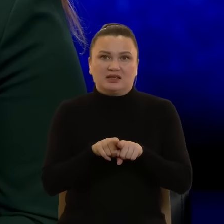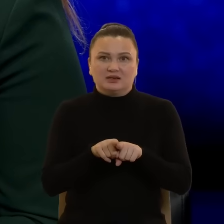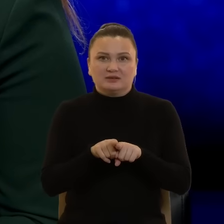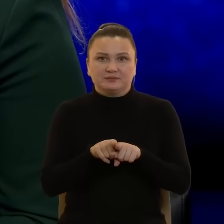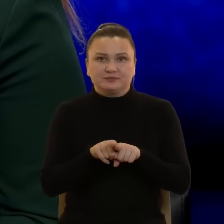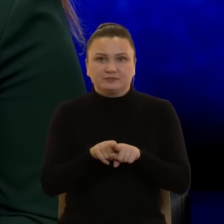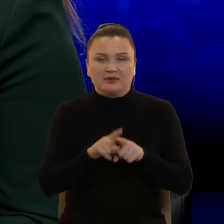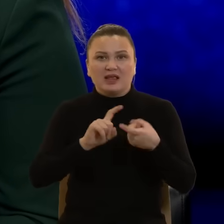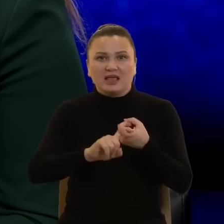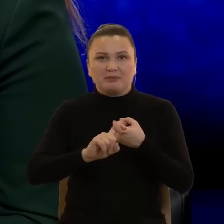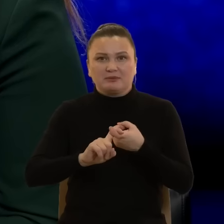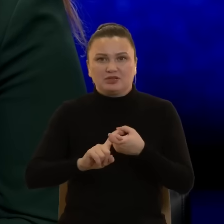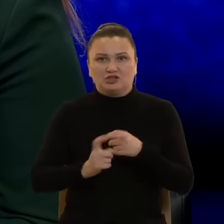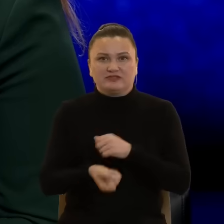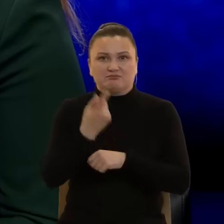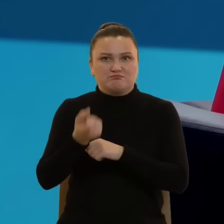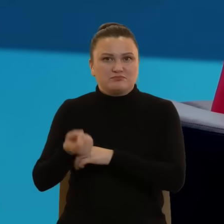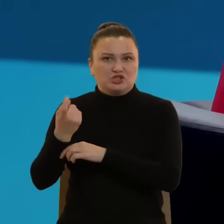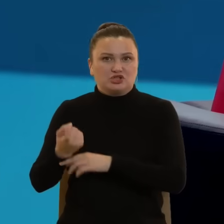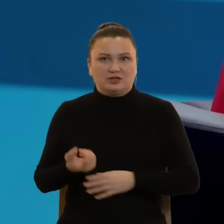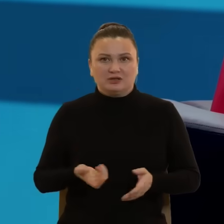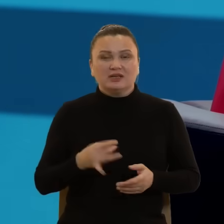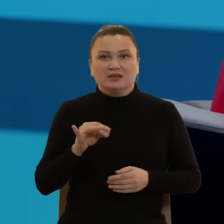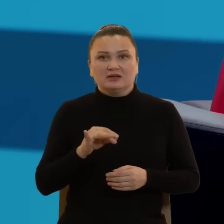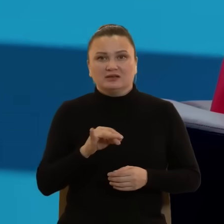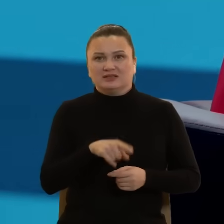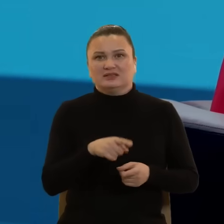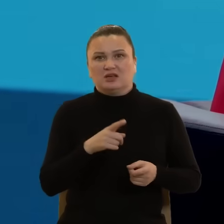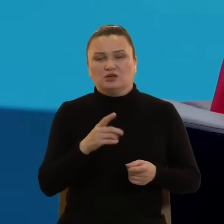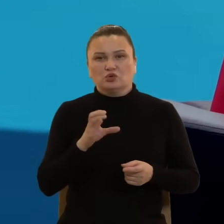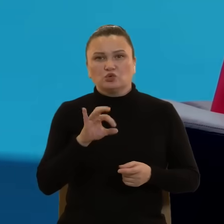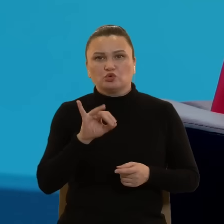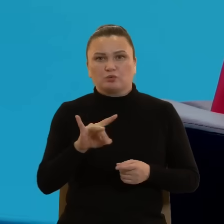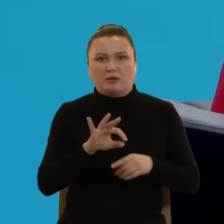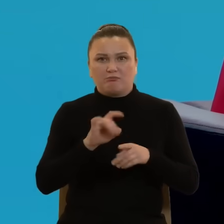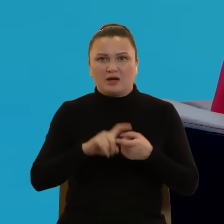числе, эпидемических вспышек, вызванных супербактериями.